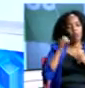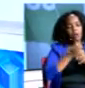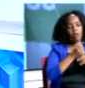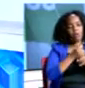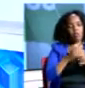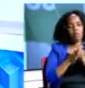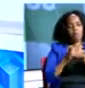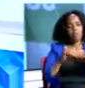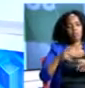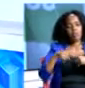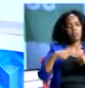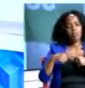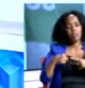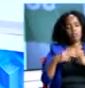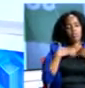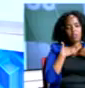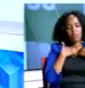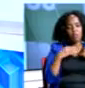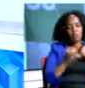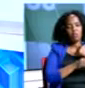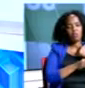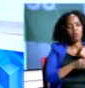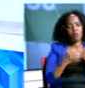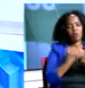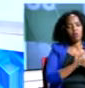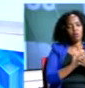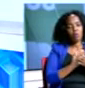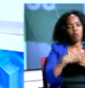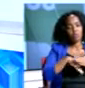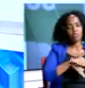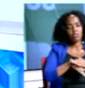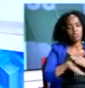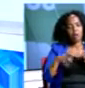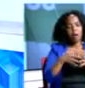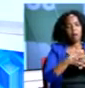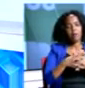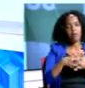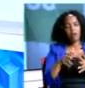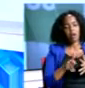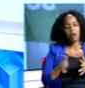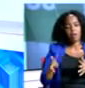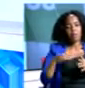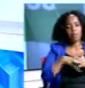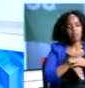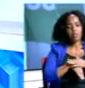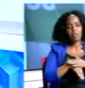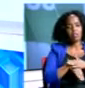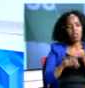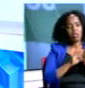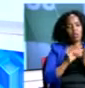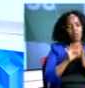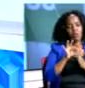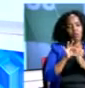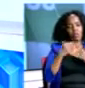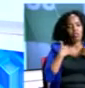biraa babal'achaa deemaa jira. Keessaayyuu biyyoota Awurooppaa keessatti biyya Ameerikaa kaabaas baay'inaan mul'achaa akka jiru lakkoofsonni ni